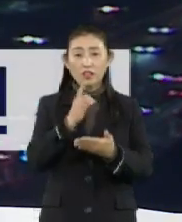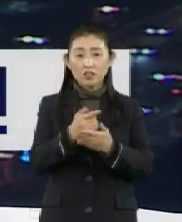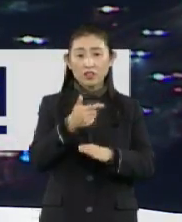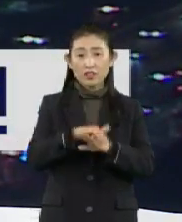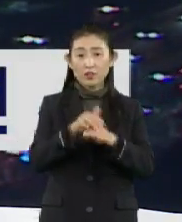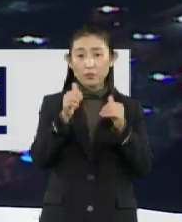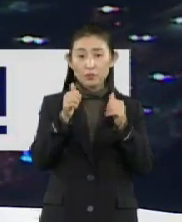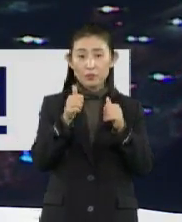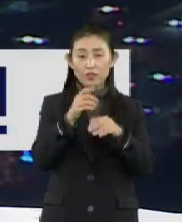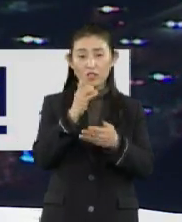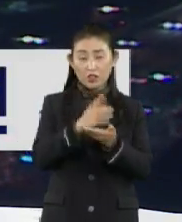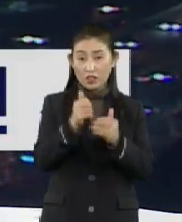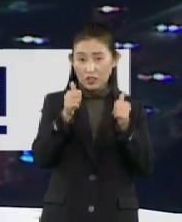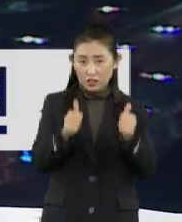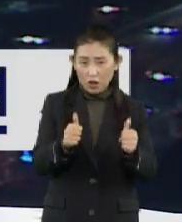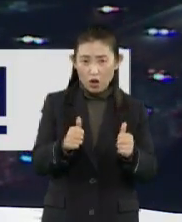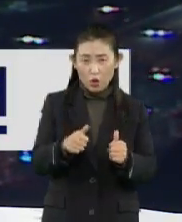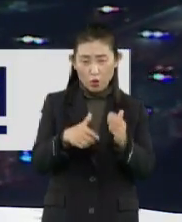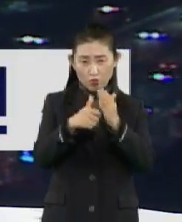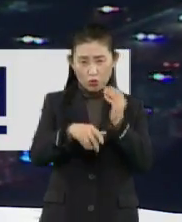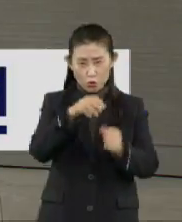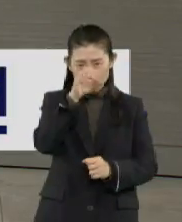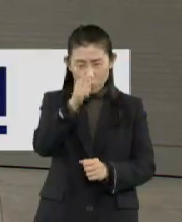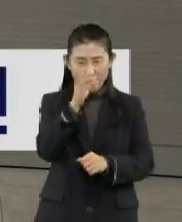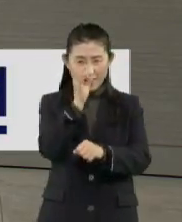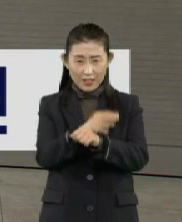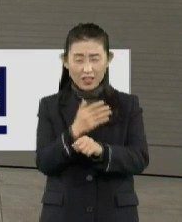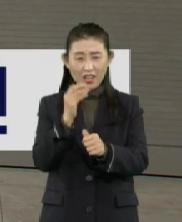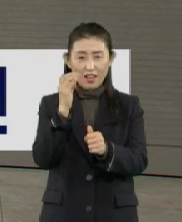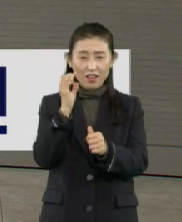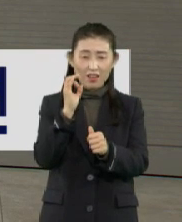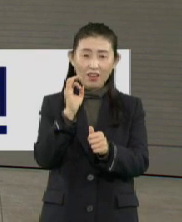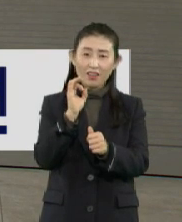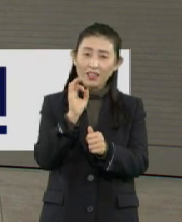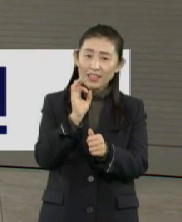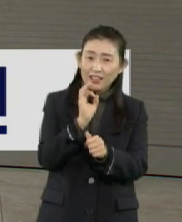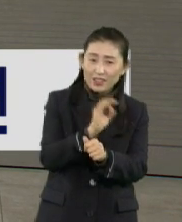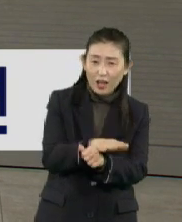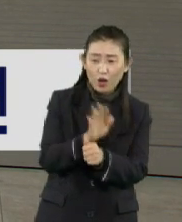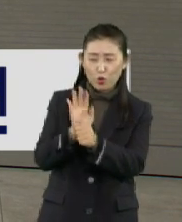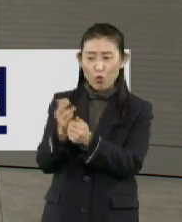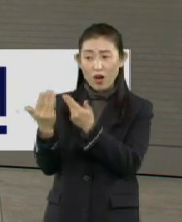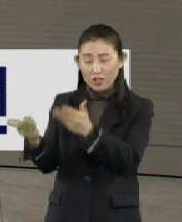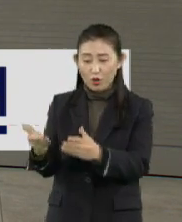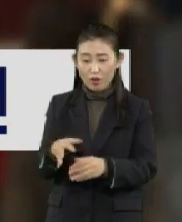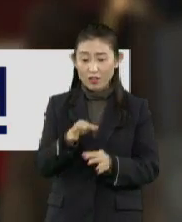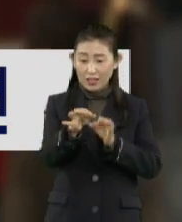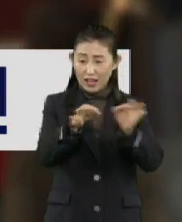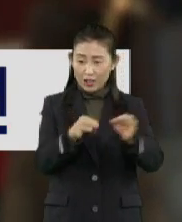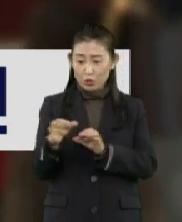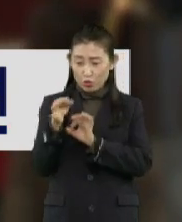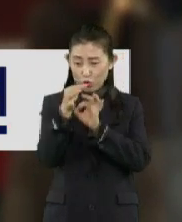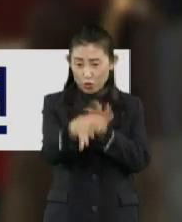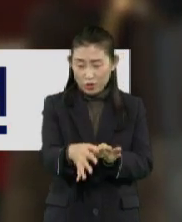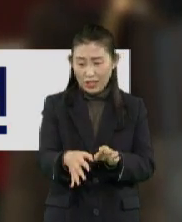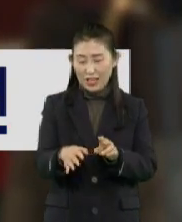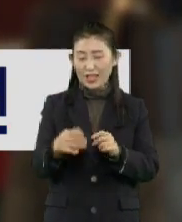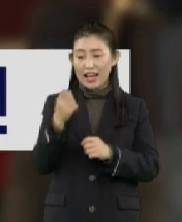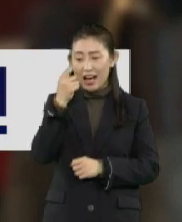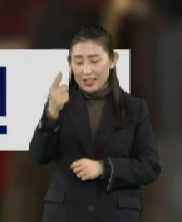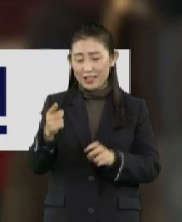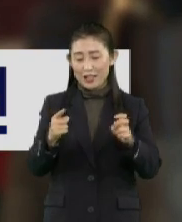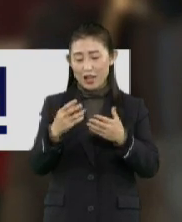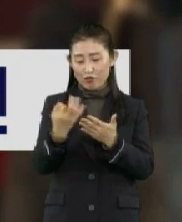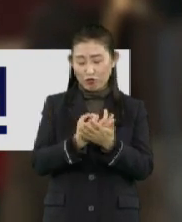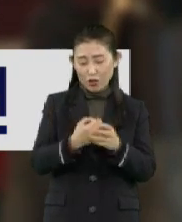대전지방법원 천안지원 은 명품을 싸게 구입하게 해주거나 명품 매장의 투자하면 매장 수익금의 20% 를 매월